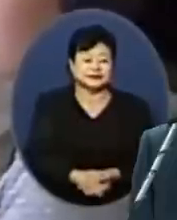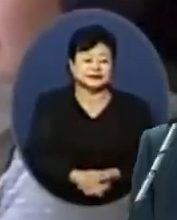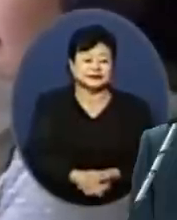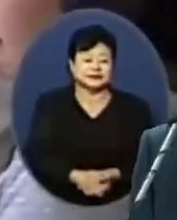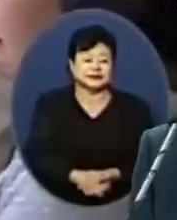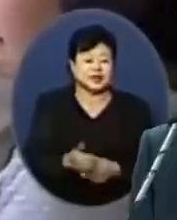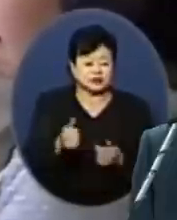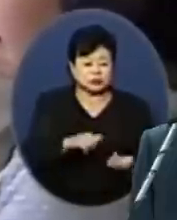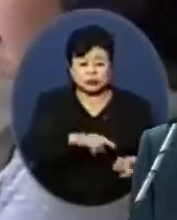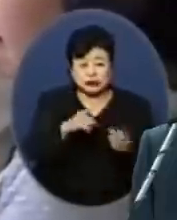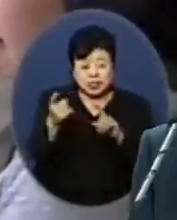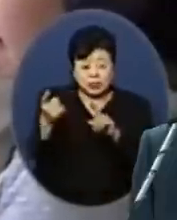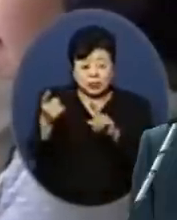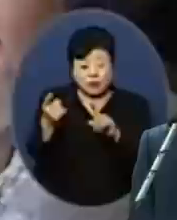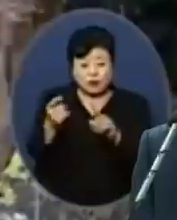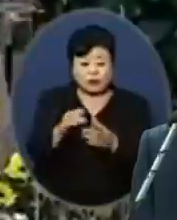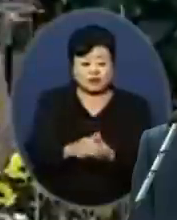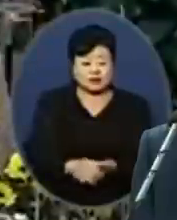여러분은 죽어도 살고